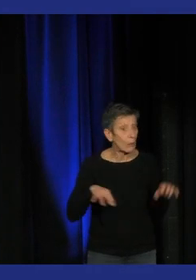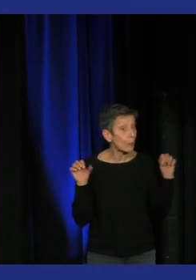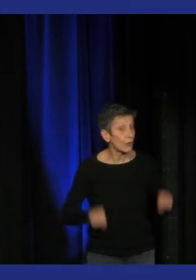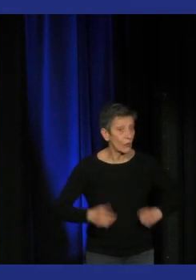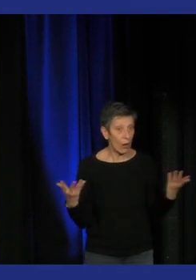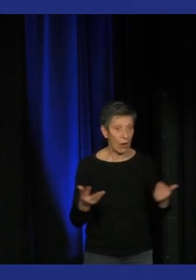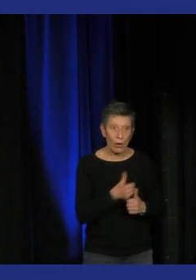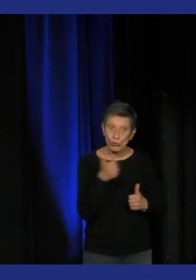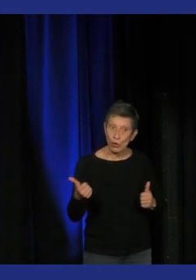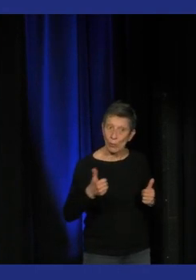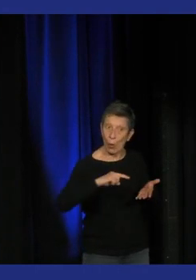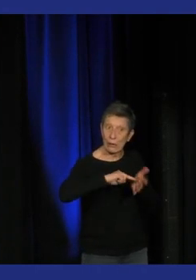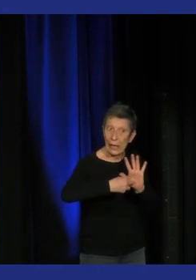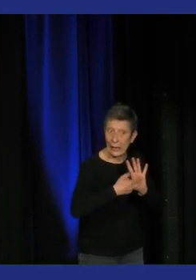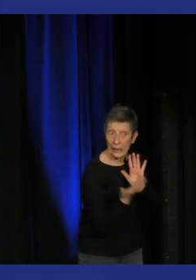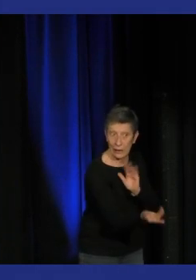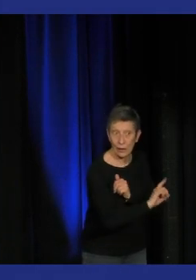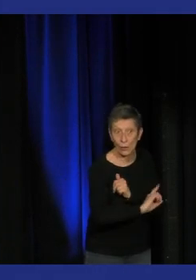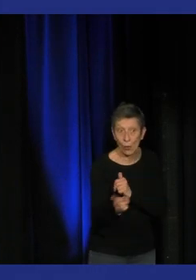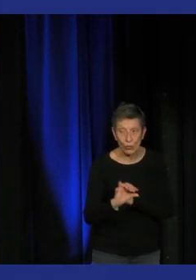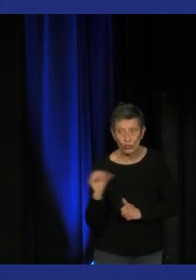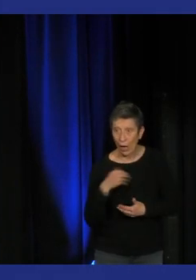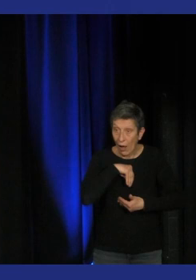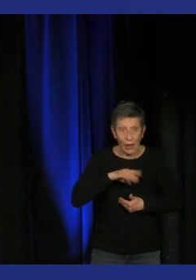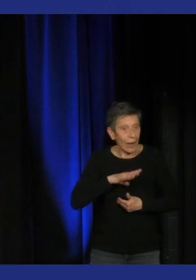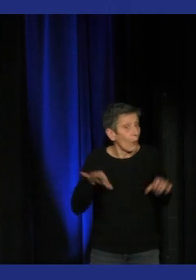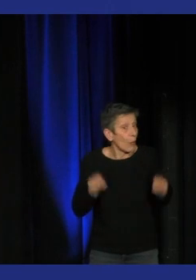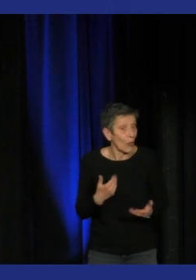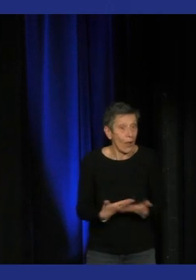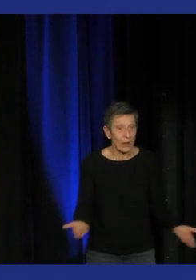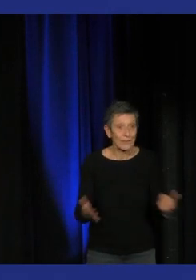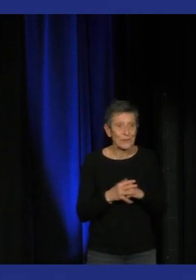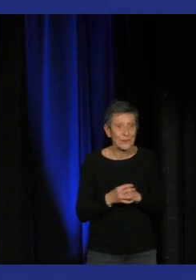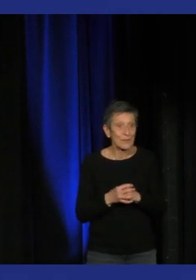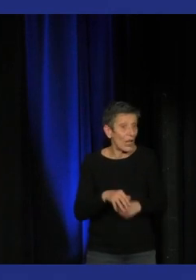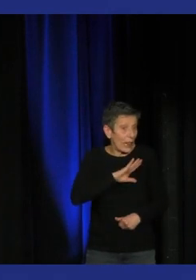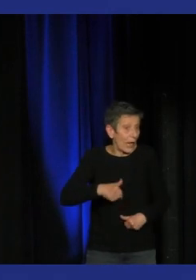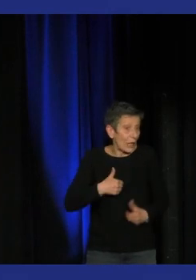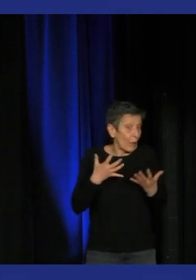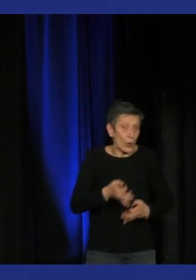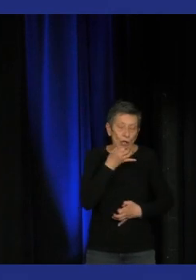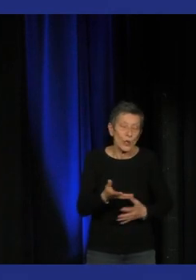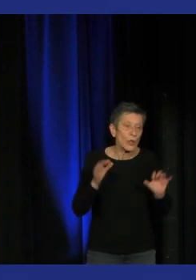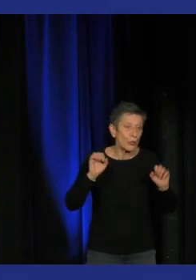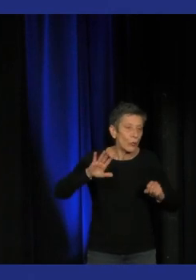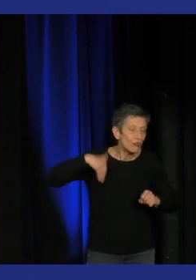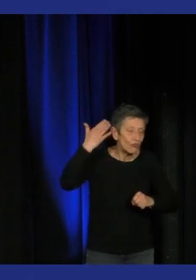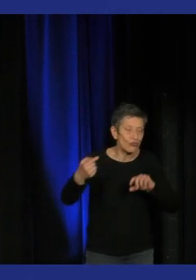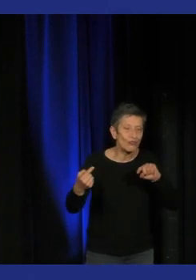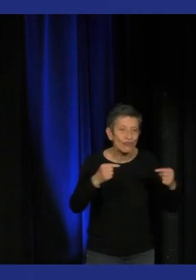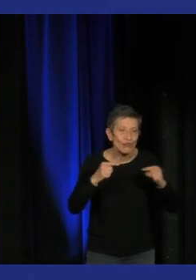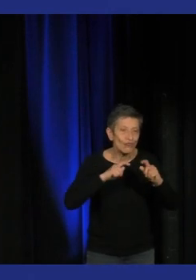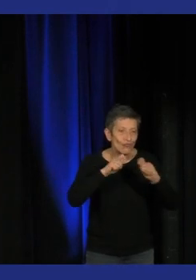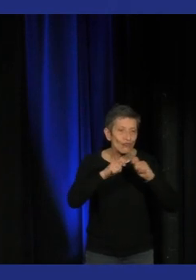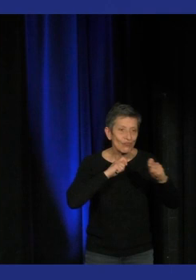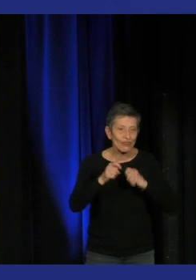pas seulement un pouvoir de type technique. Voilà, je termine là-dessus. Et puis, je pense qu'on va reprendre ensuite avec